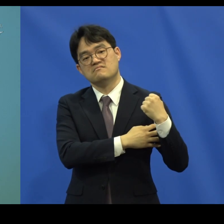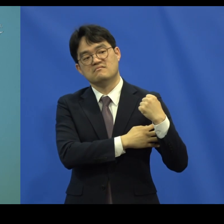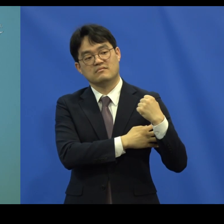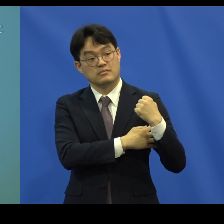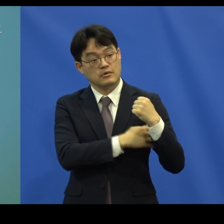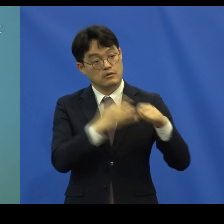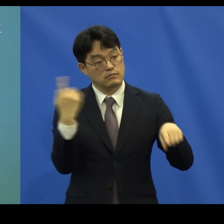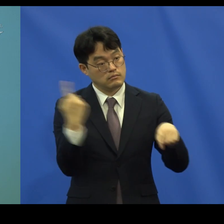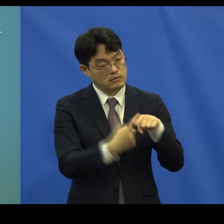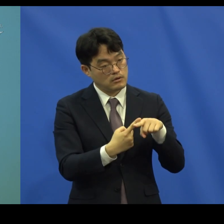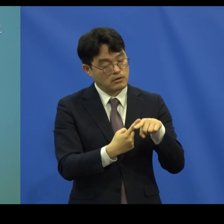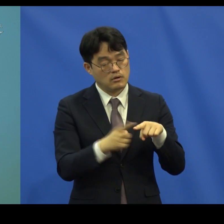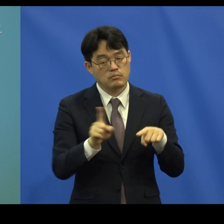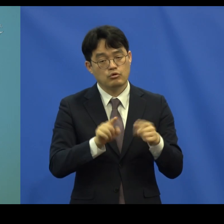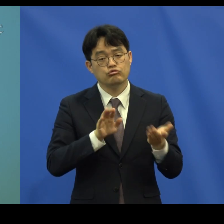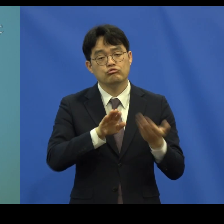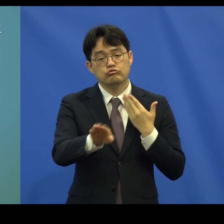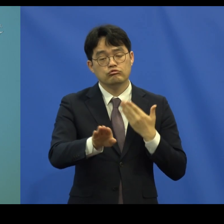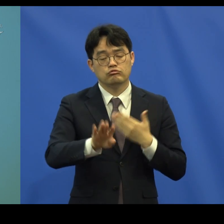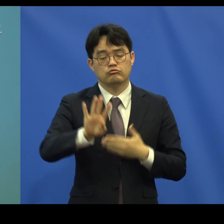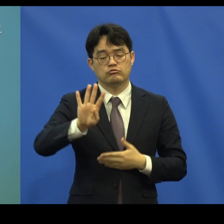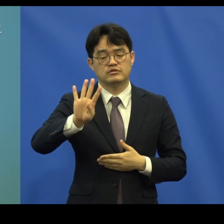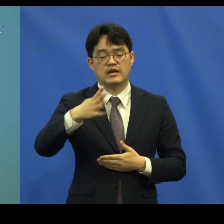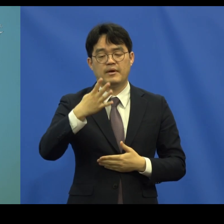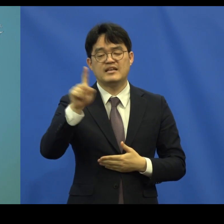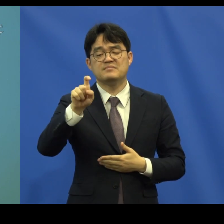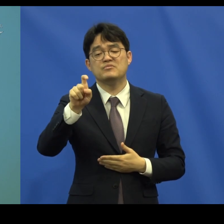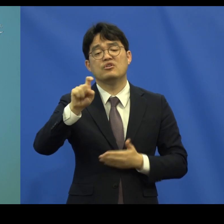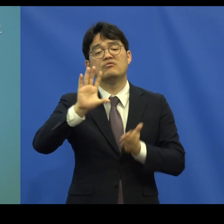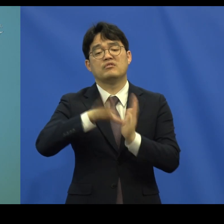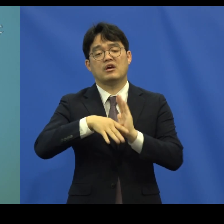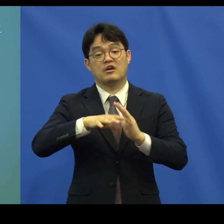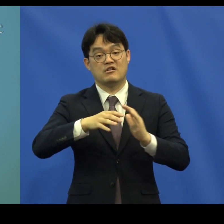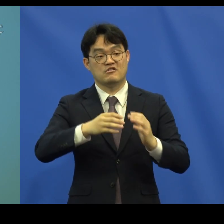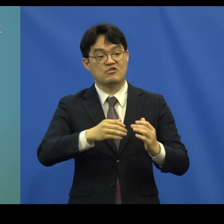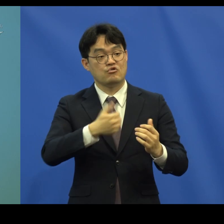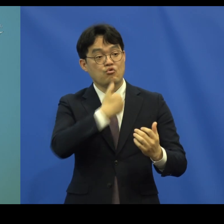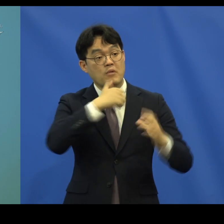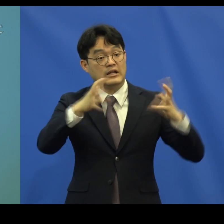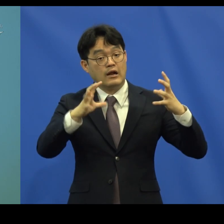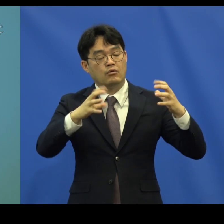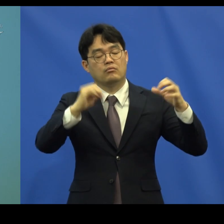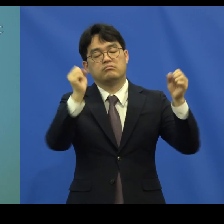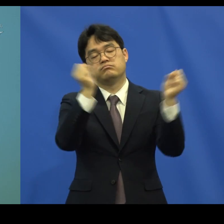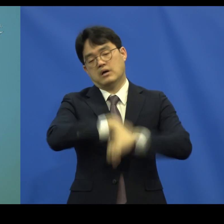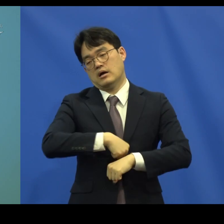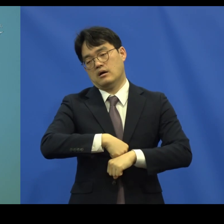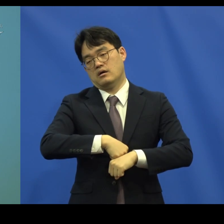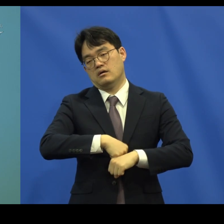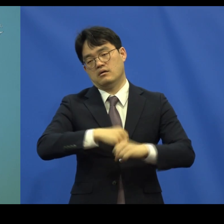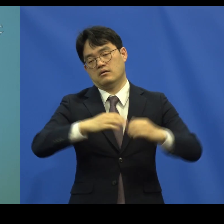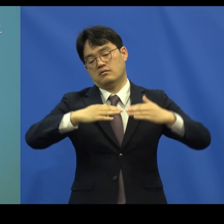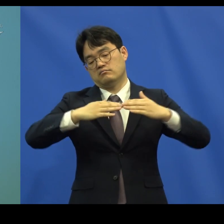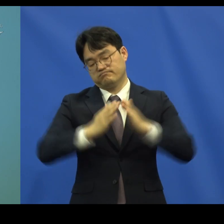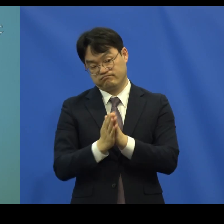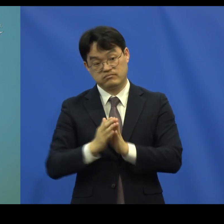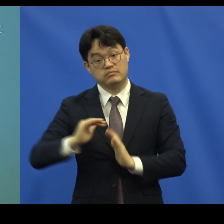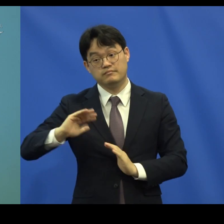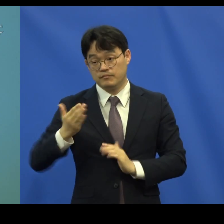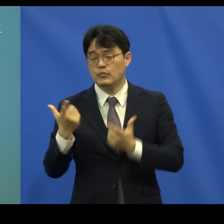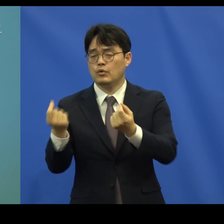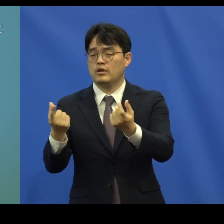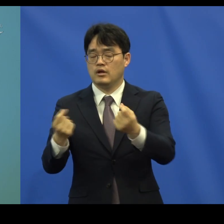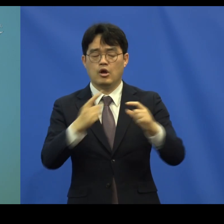410년, AD 410년의 역사 속에 제국이 사라져 버렸습니다. 이렇게 소멸한다는 거예요. 교회도 그렇다는